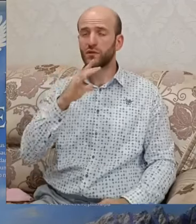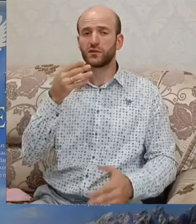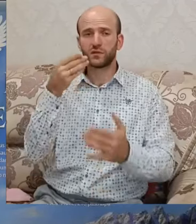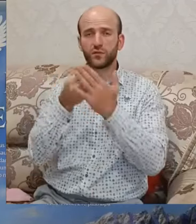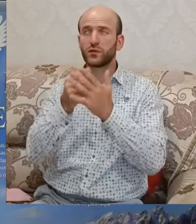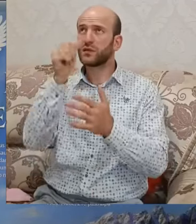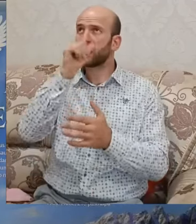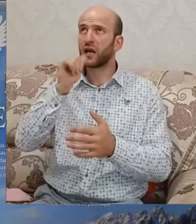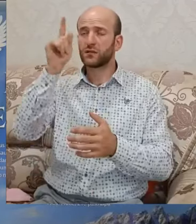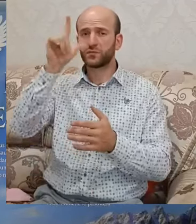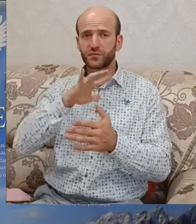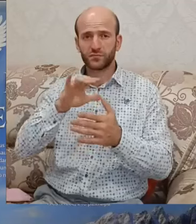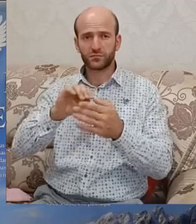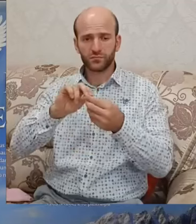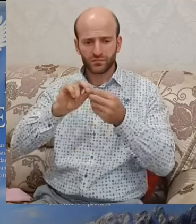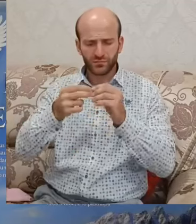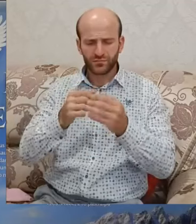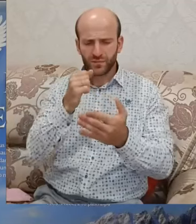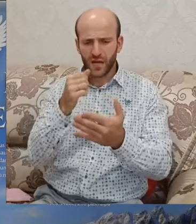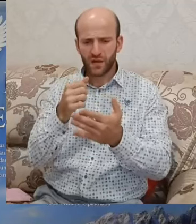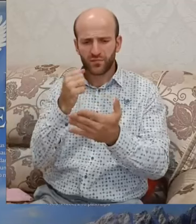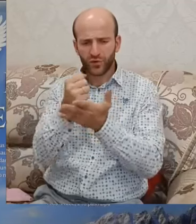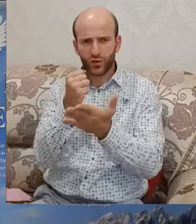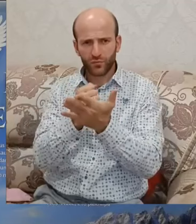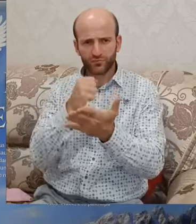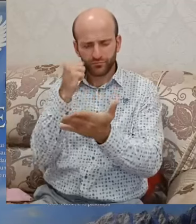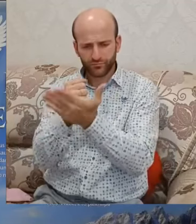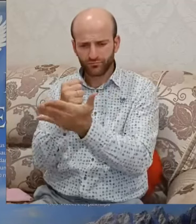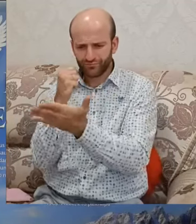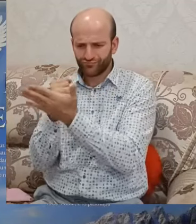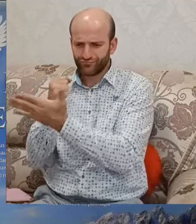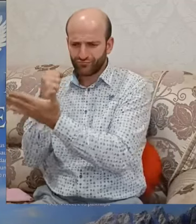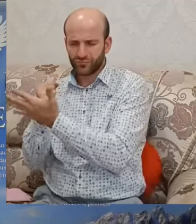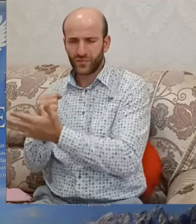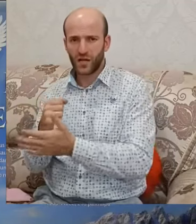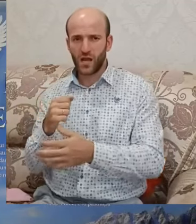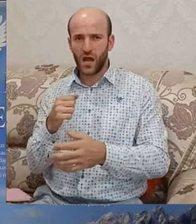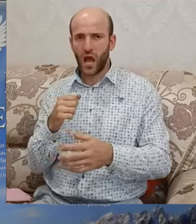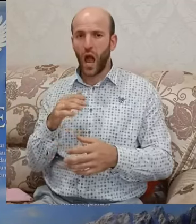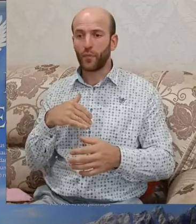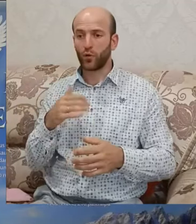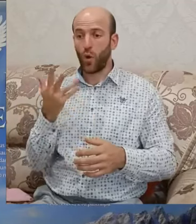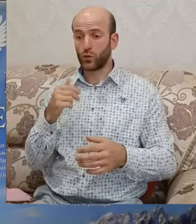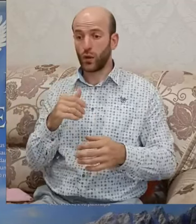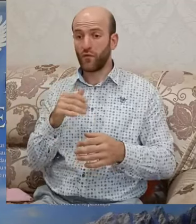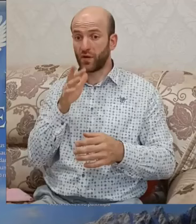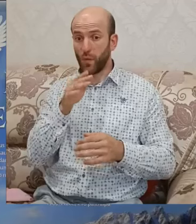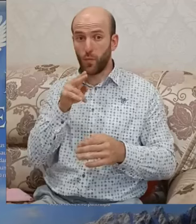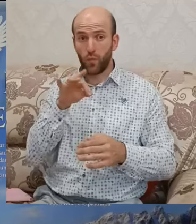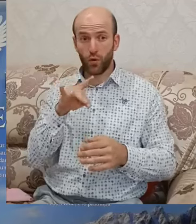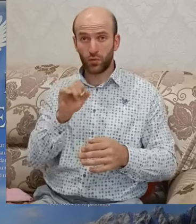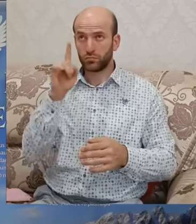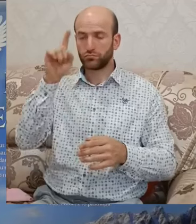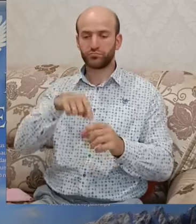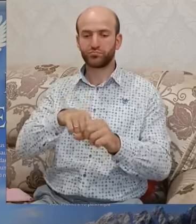atvėrė. Kam jisai tai padarė? Nes jisai stebi savo žodį. Kad